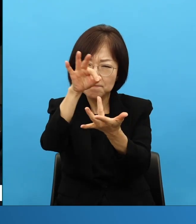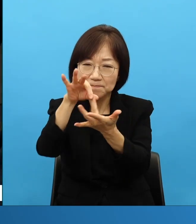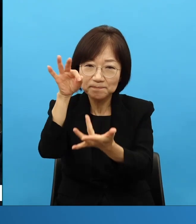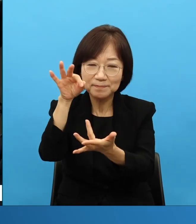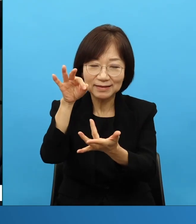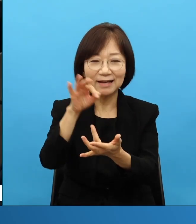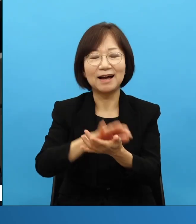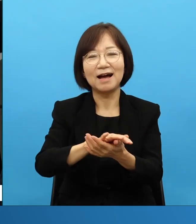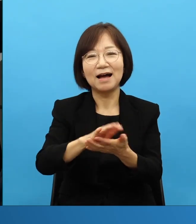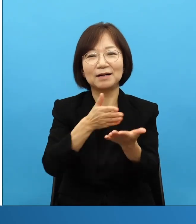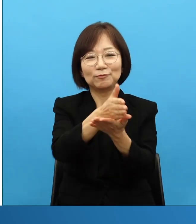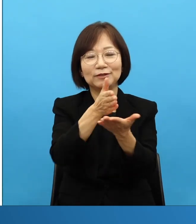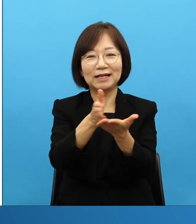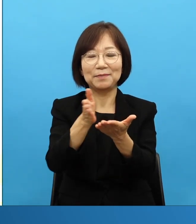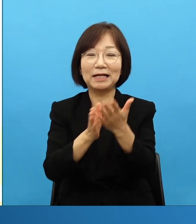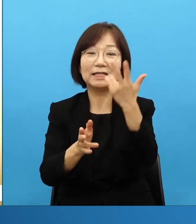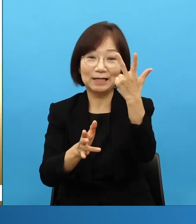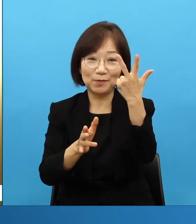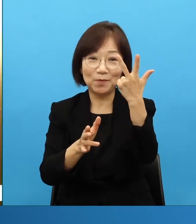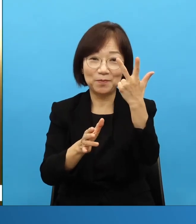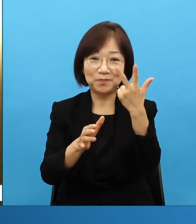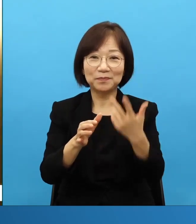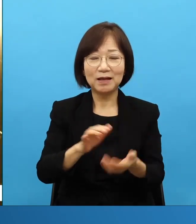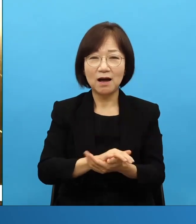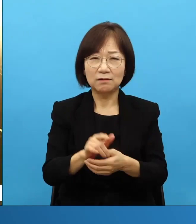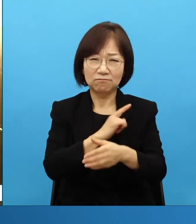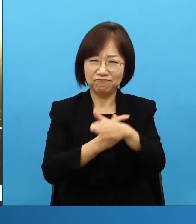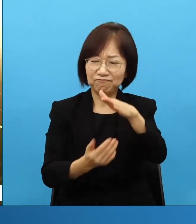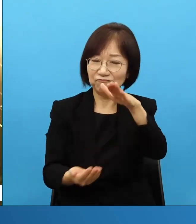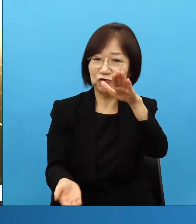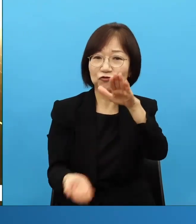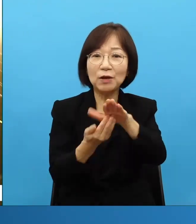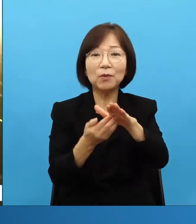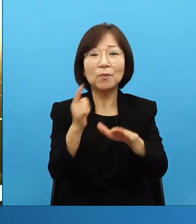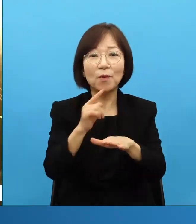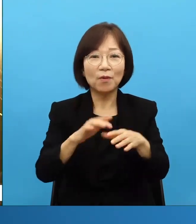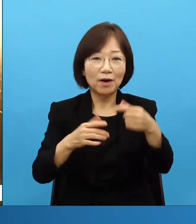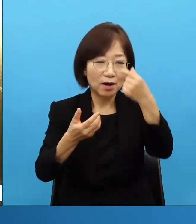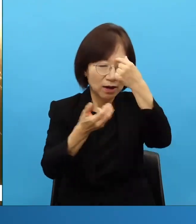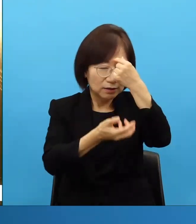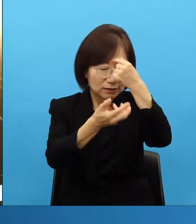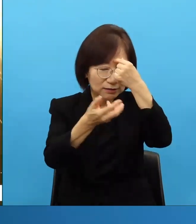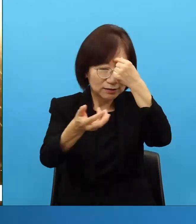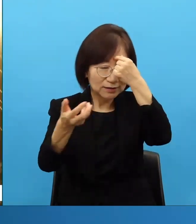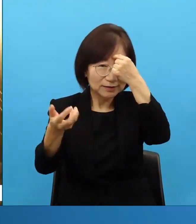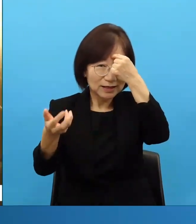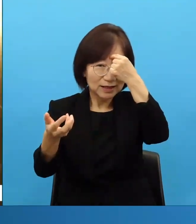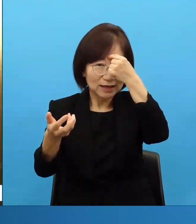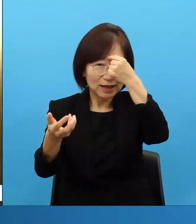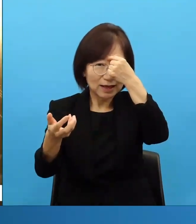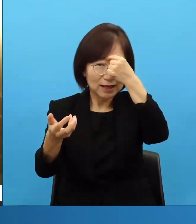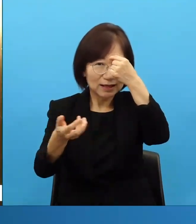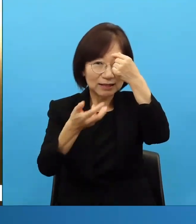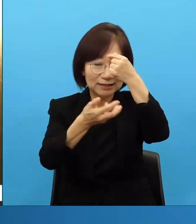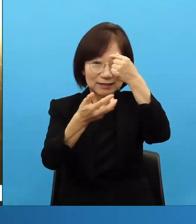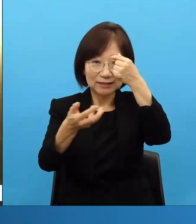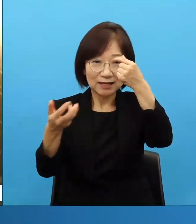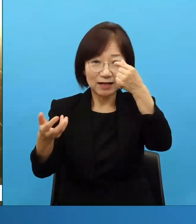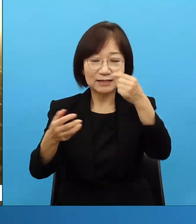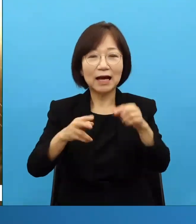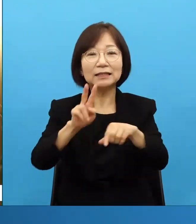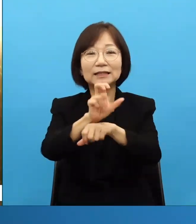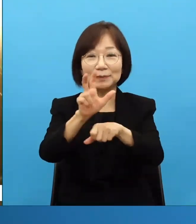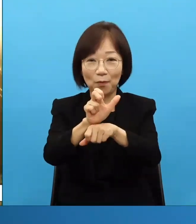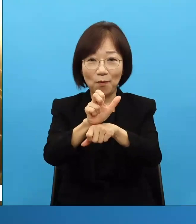최종 선발됐습니다. 최고상인 전도자상은 7작품 중 류광수 목사가 선정한 작품으로